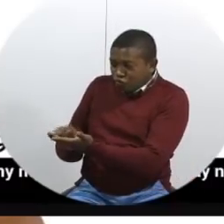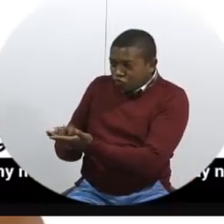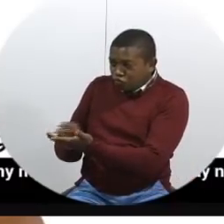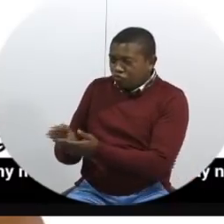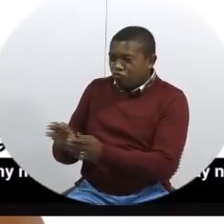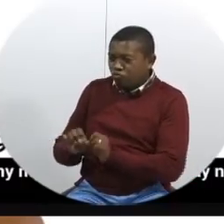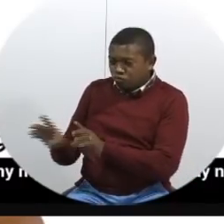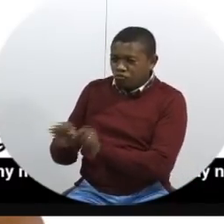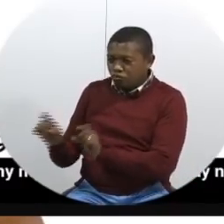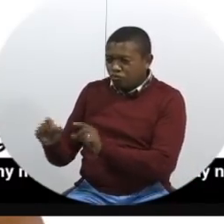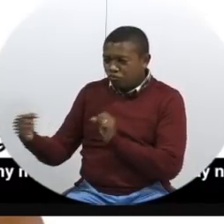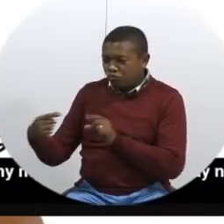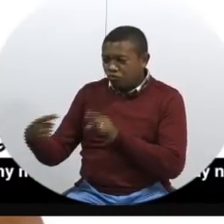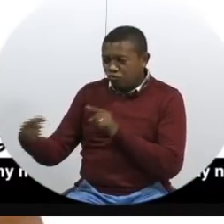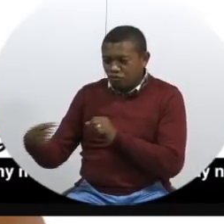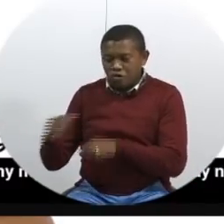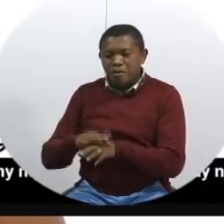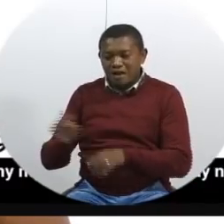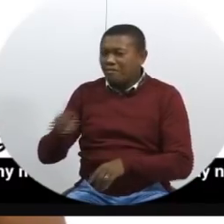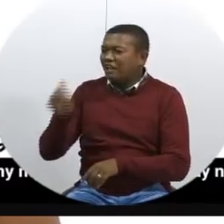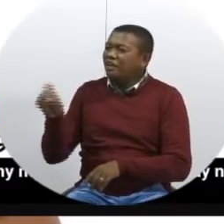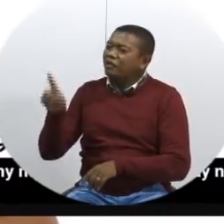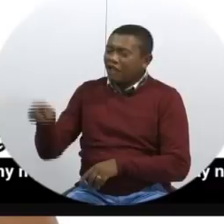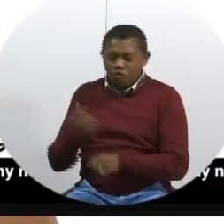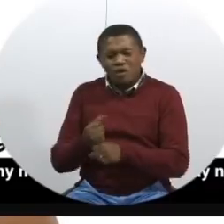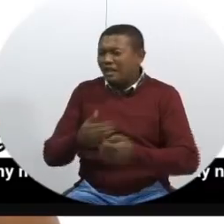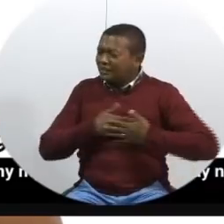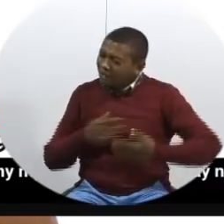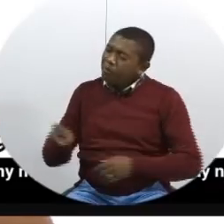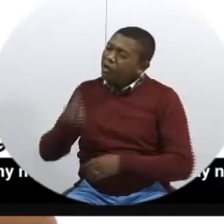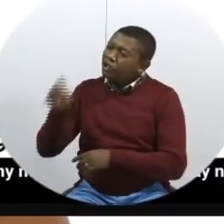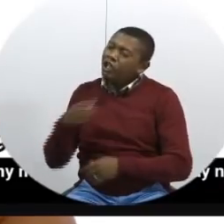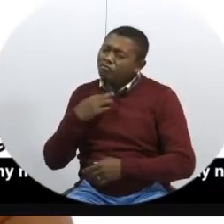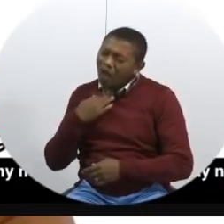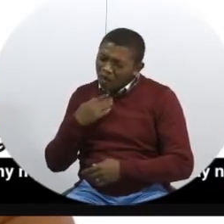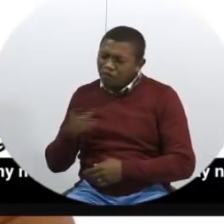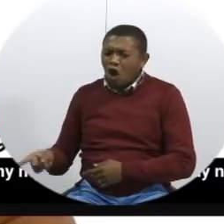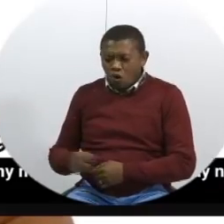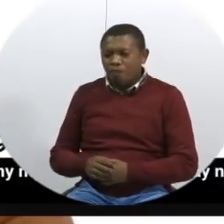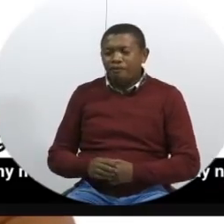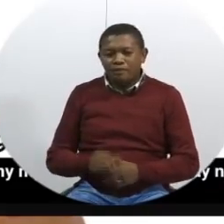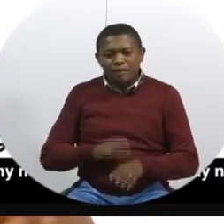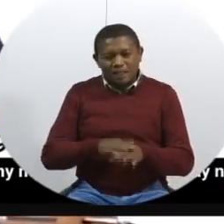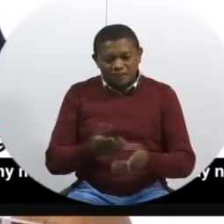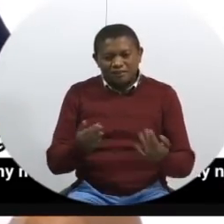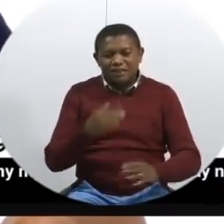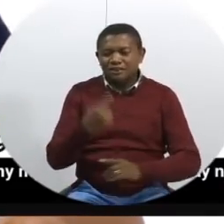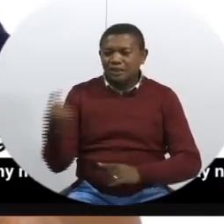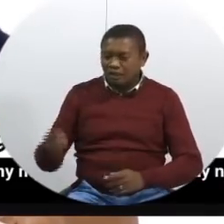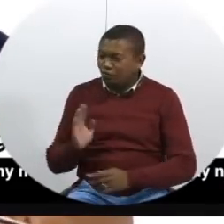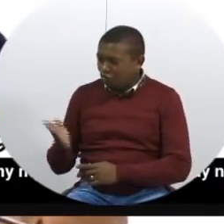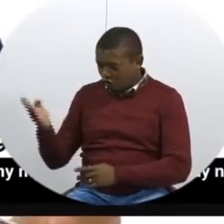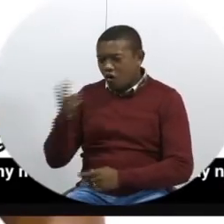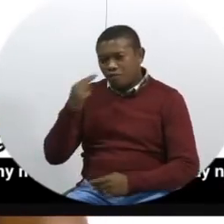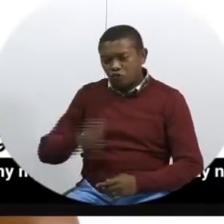izany a ny filoha andry rajoelona izay manitikitika anareo rehetra ny misehatra misy anareo rehetra any mankasitraka